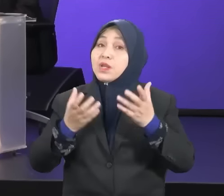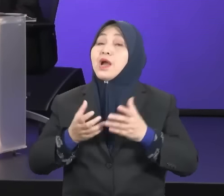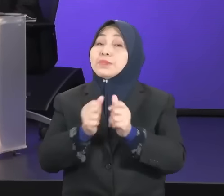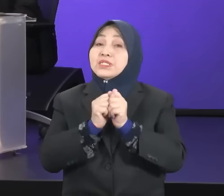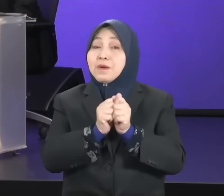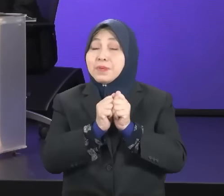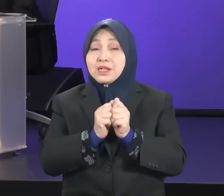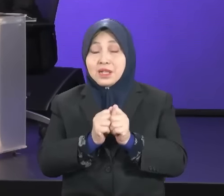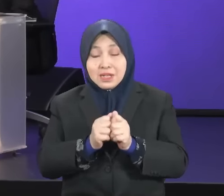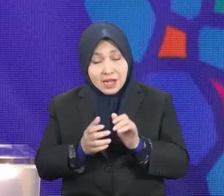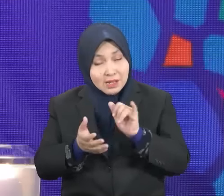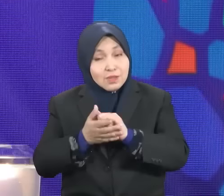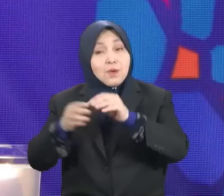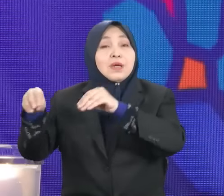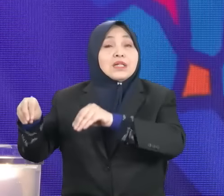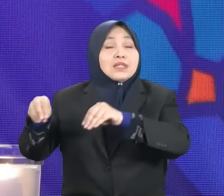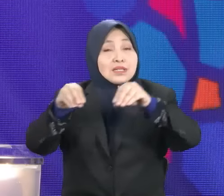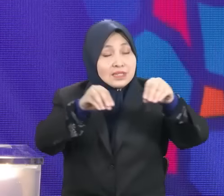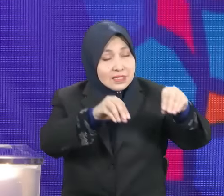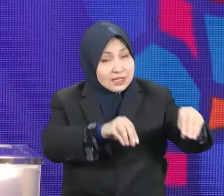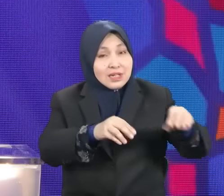Oh hijrah